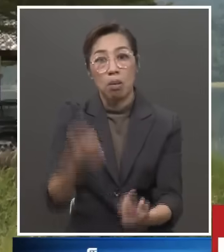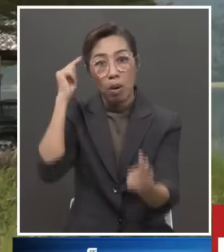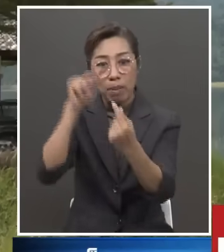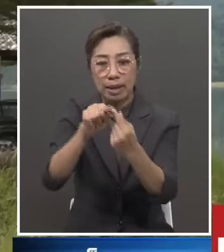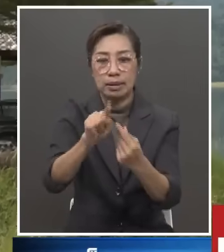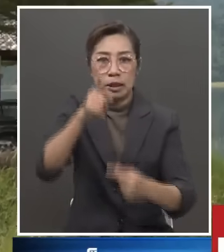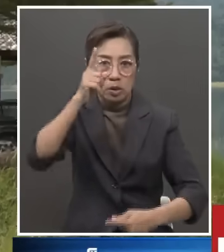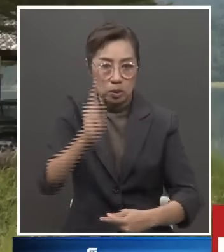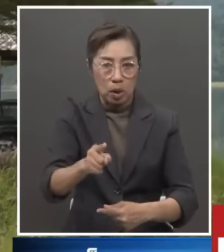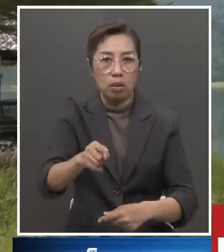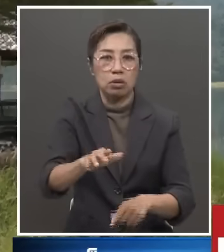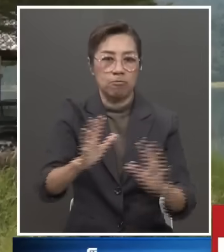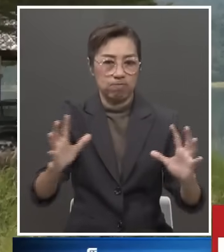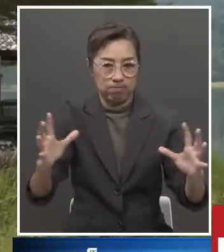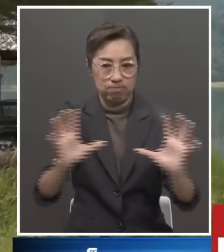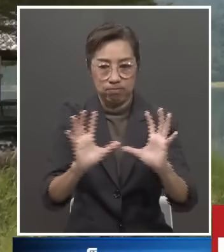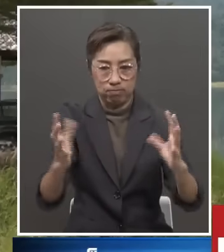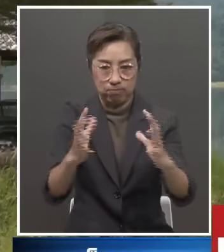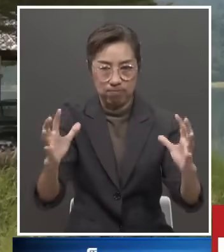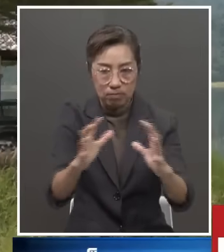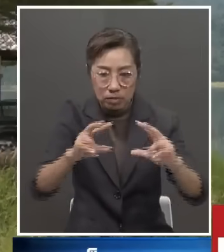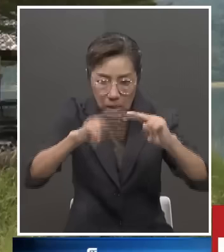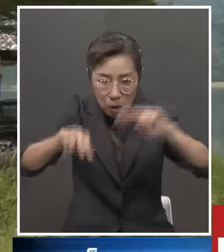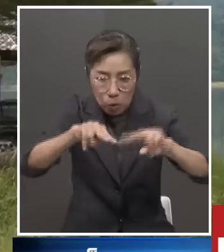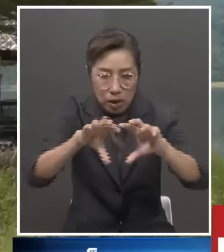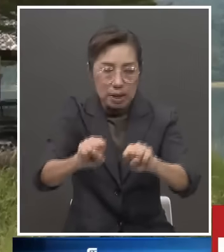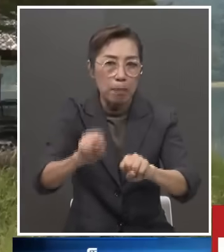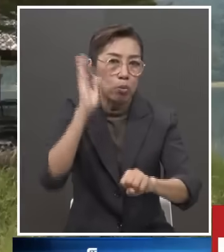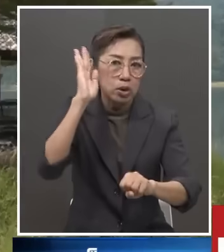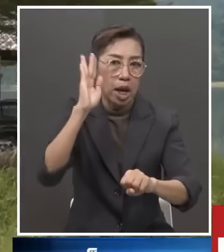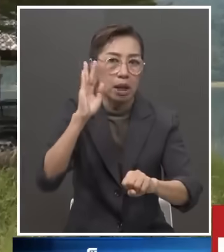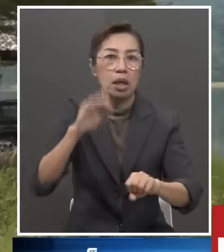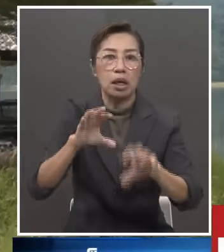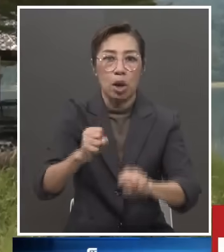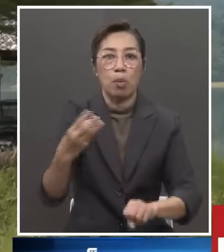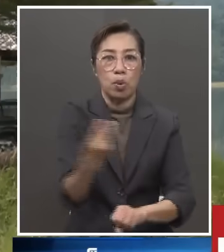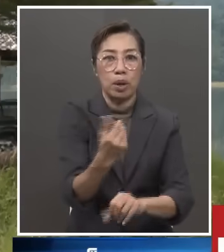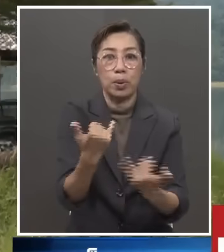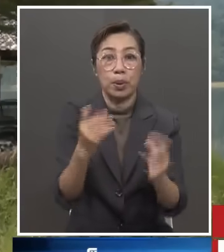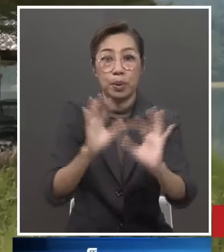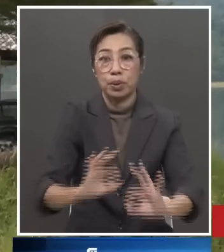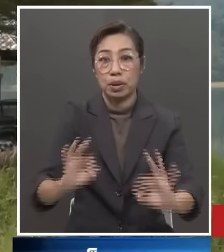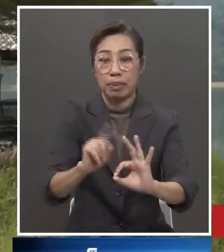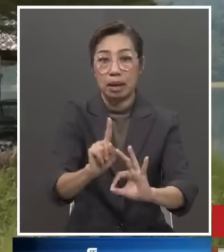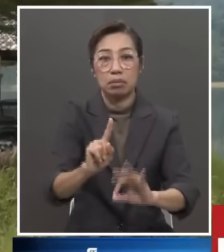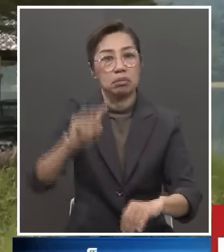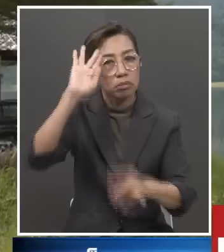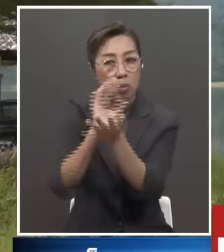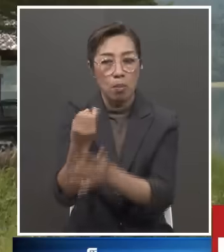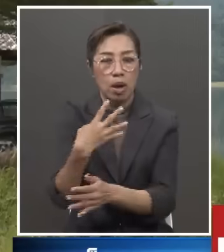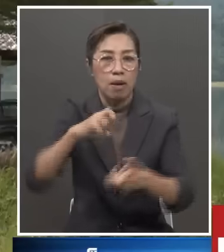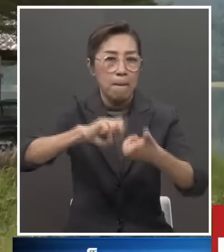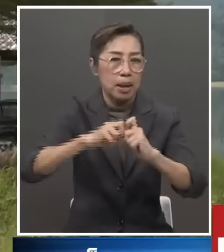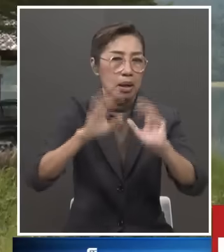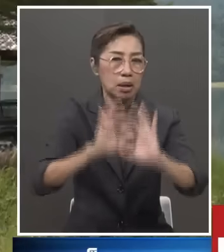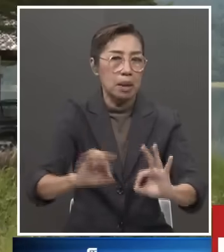คือต้องมีการกระชับพื้นที่เพื่อหาตัวของเสี่แป้งให้ได้โดยเร็วที่สุดและที่สำคัญนะคะเจ้าหน้าที่บอกว่าอุปสรรค